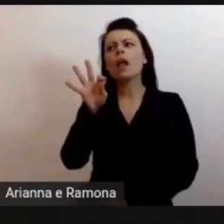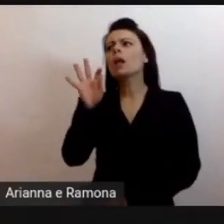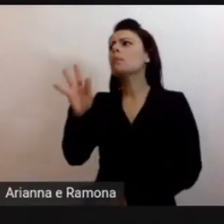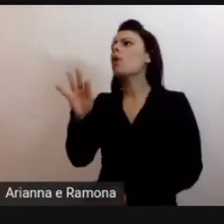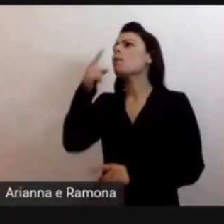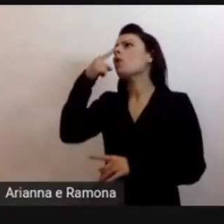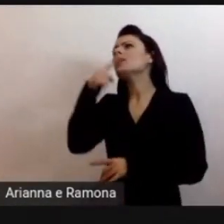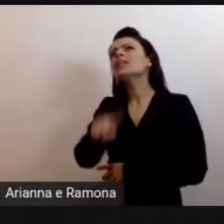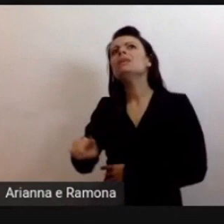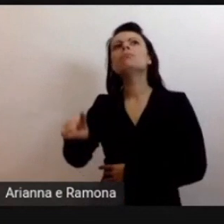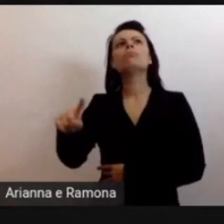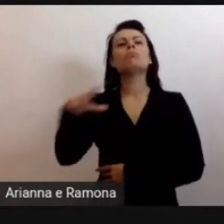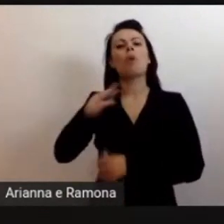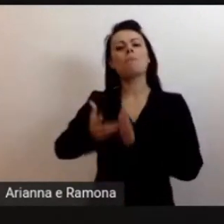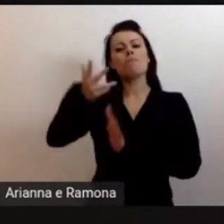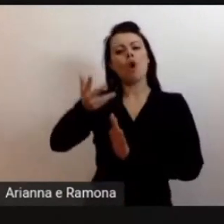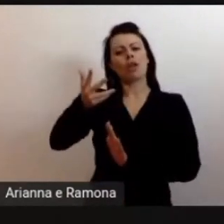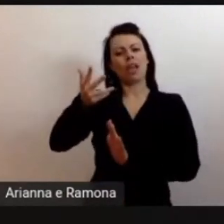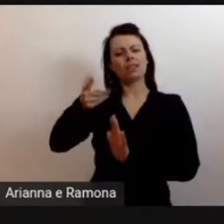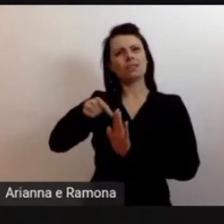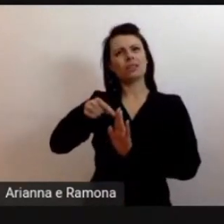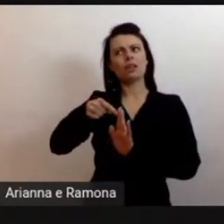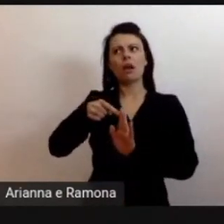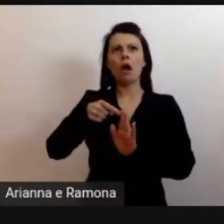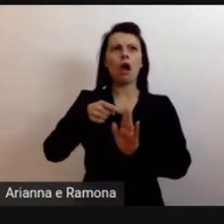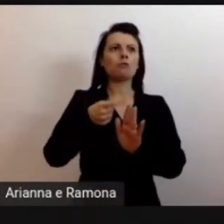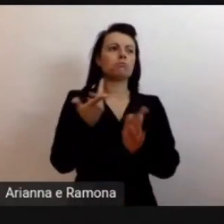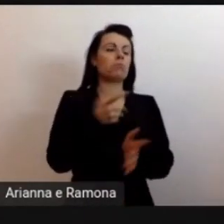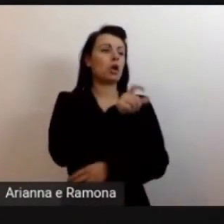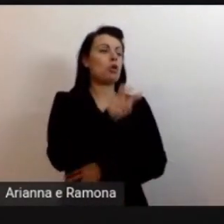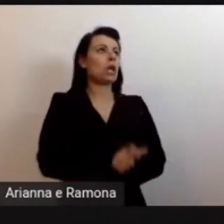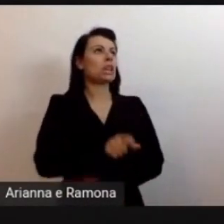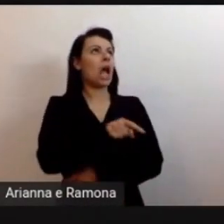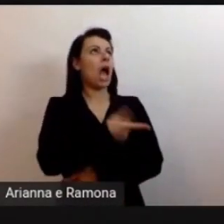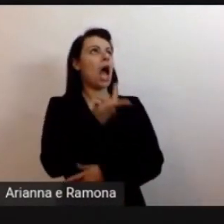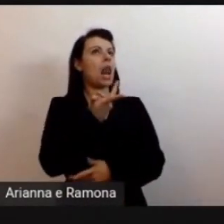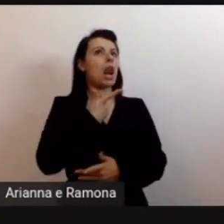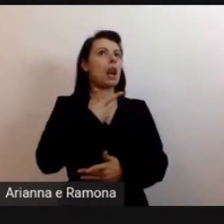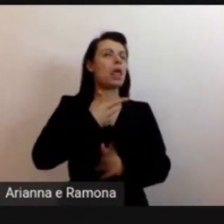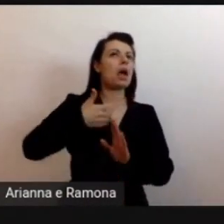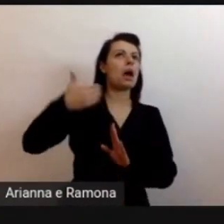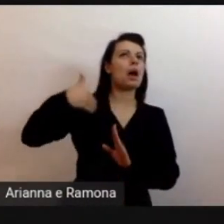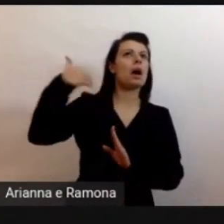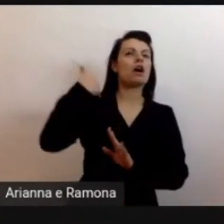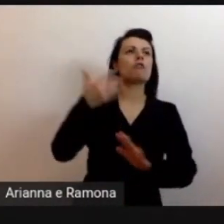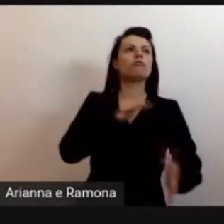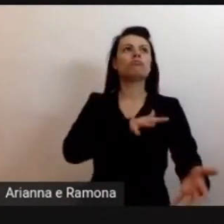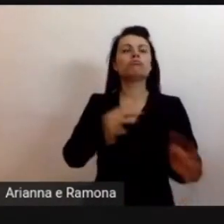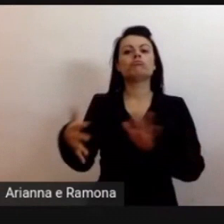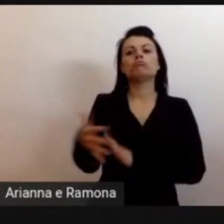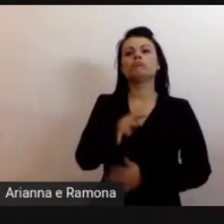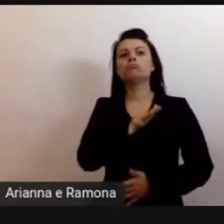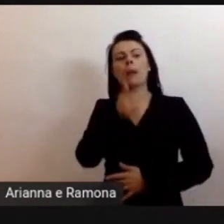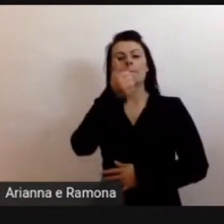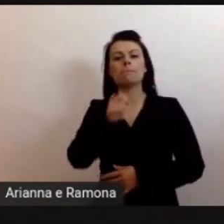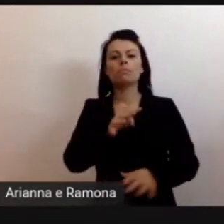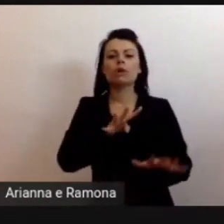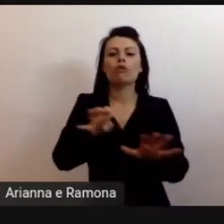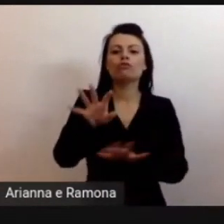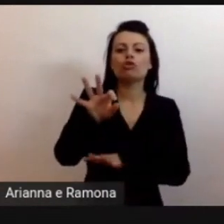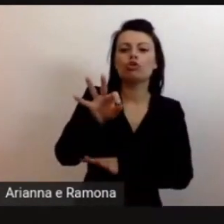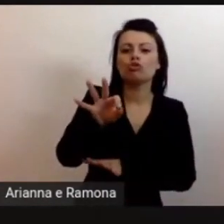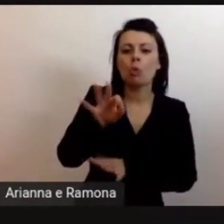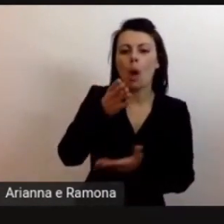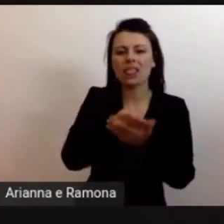esistita fino a in italia fino a metà degli anni cinquanta sono nota